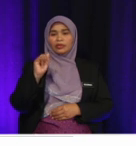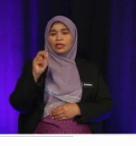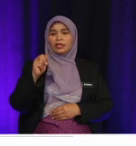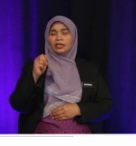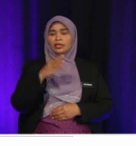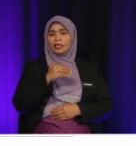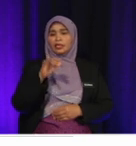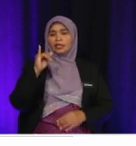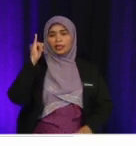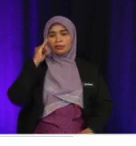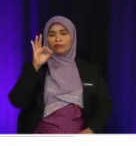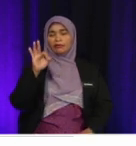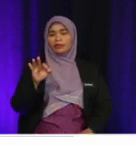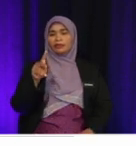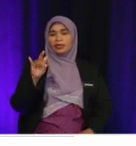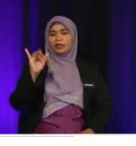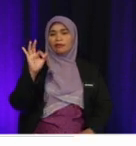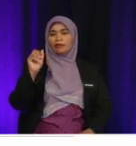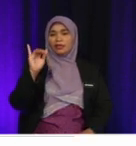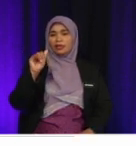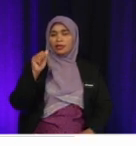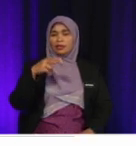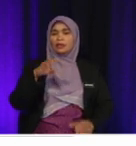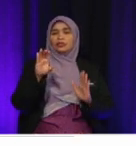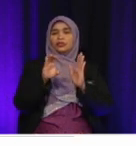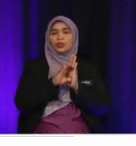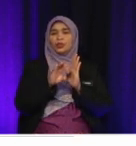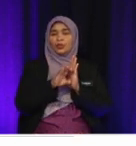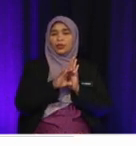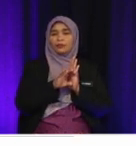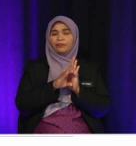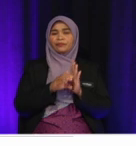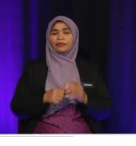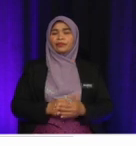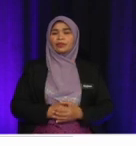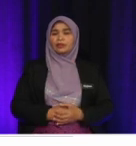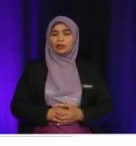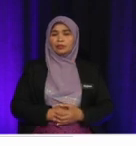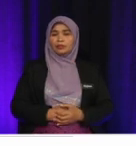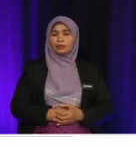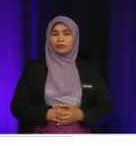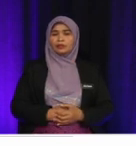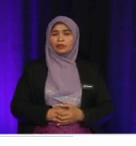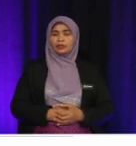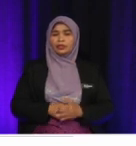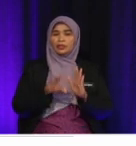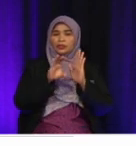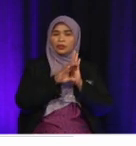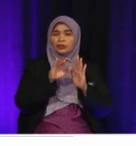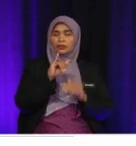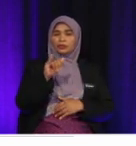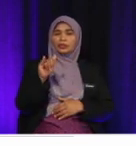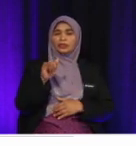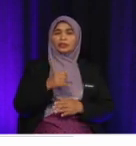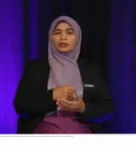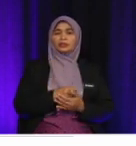ini isi contohnya penanda wacana seterusnya disambut dengan contohnya ya